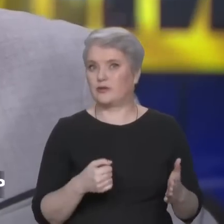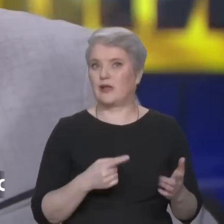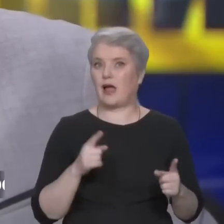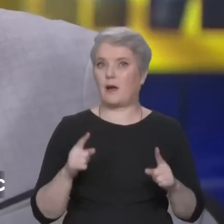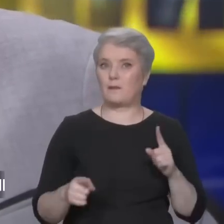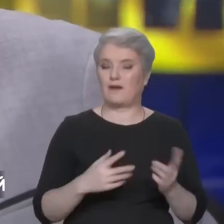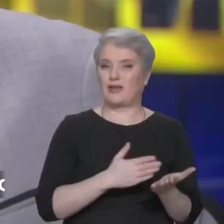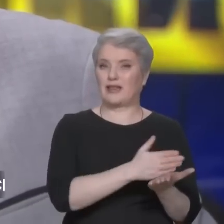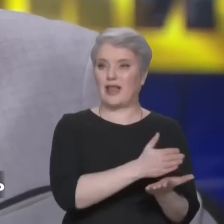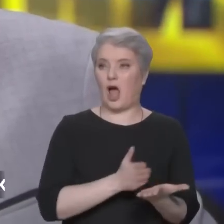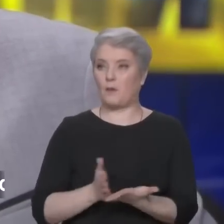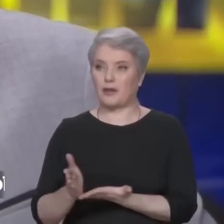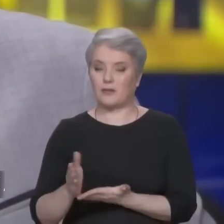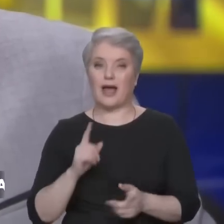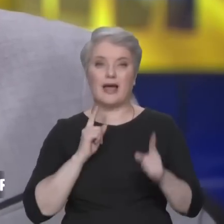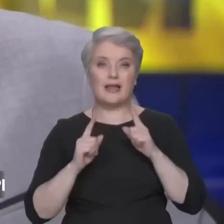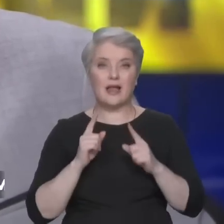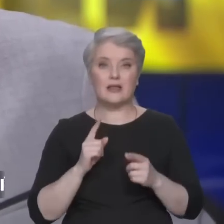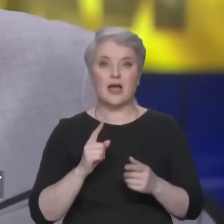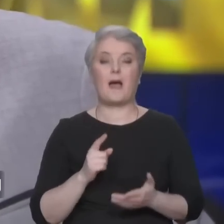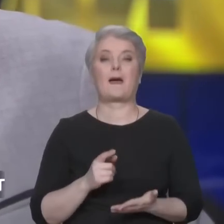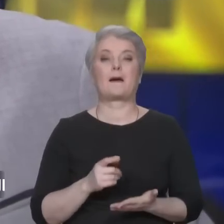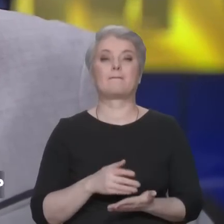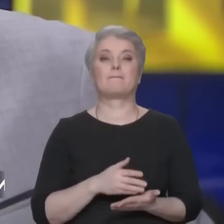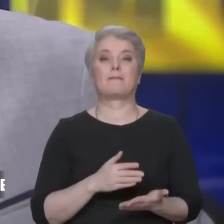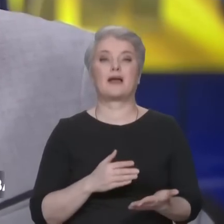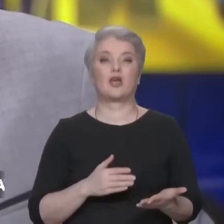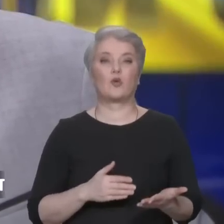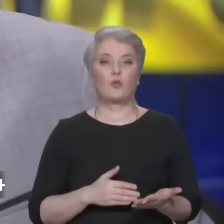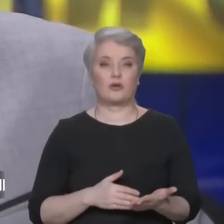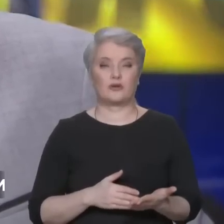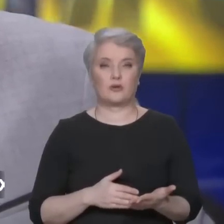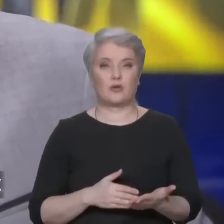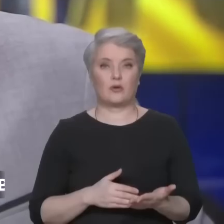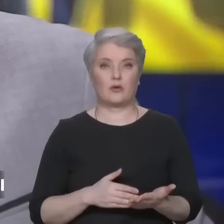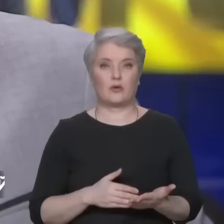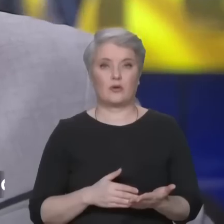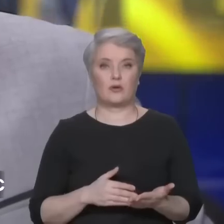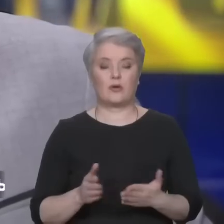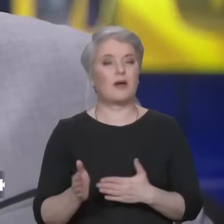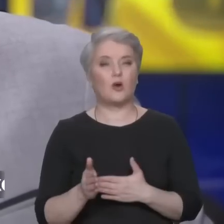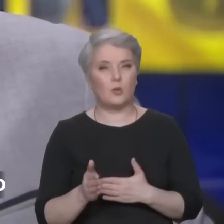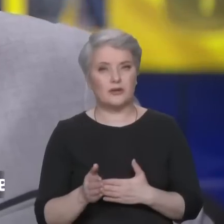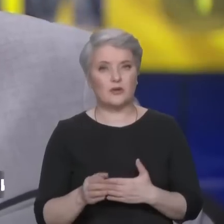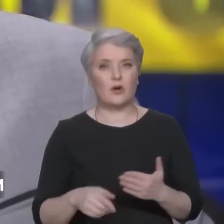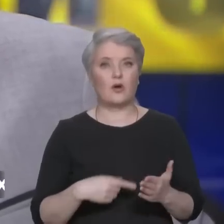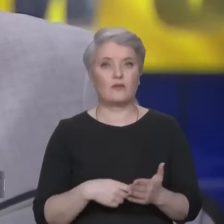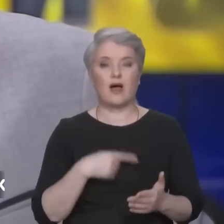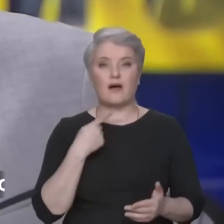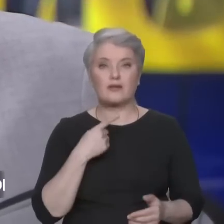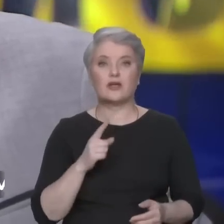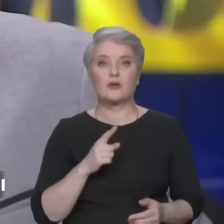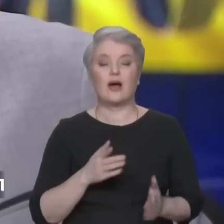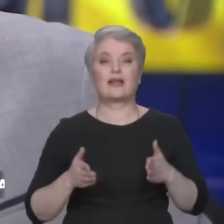що радник Маріупольського міського голови Петро Андрющенко, він напередодні заявив про те, що траса від